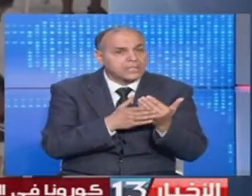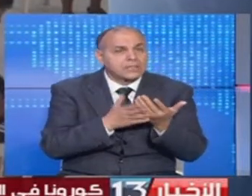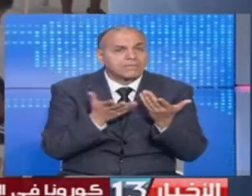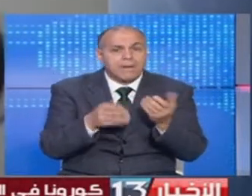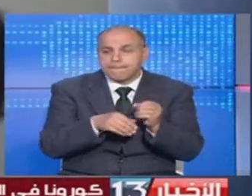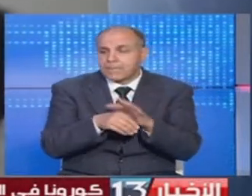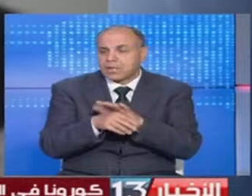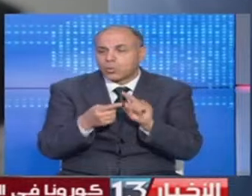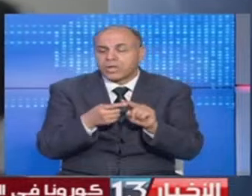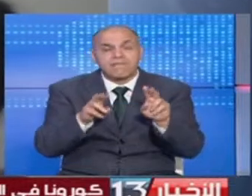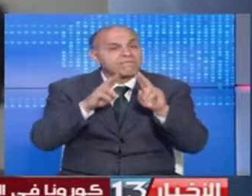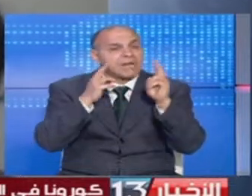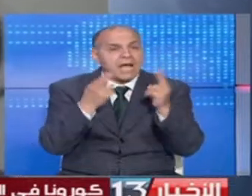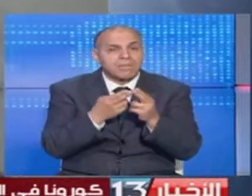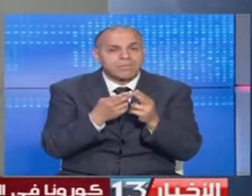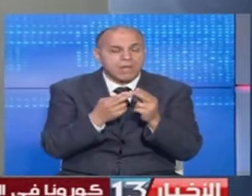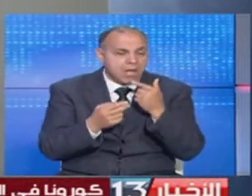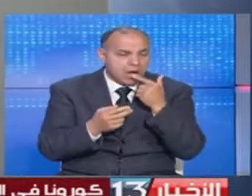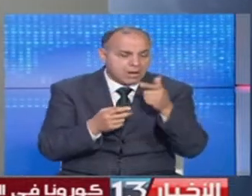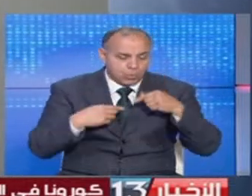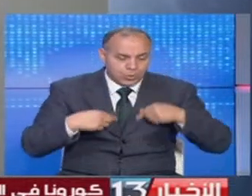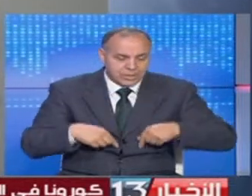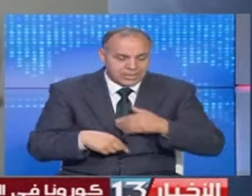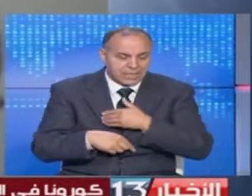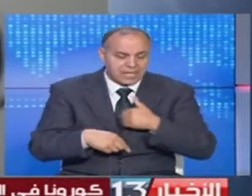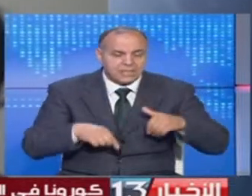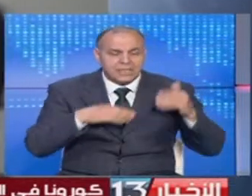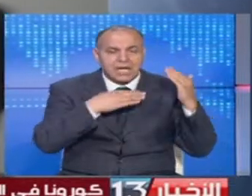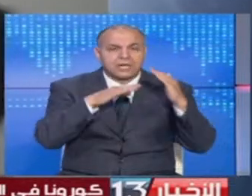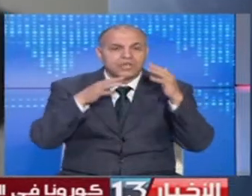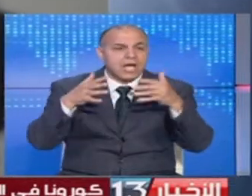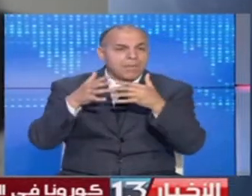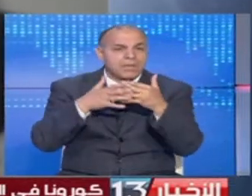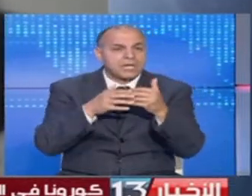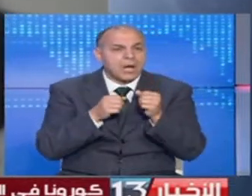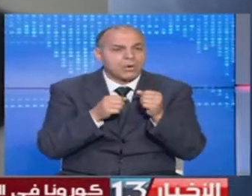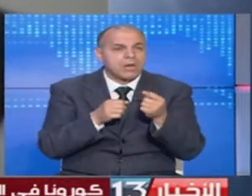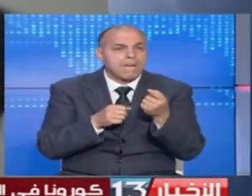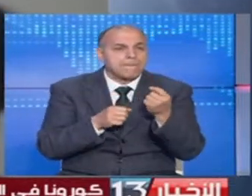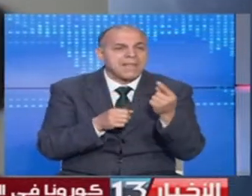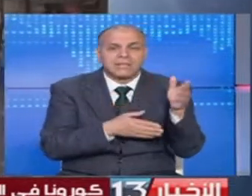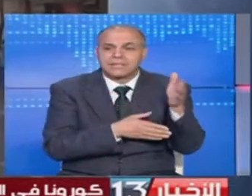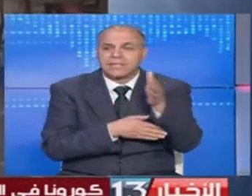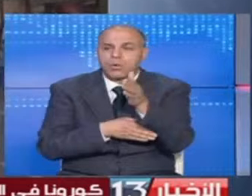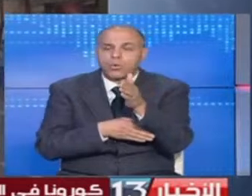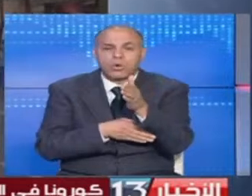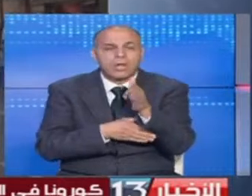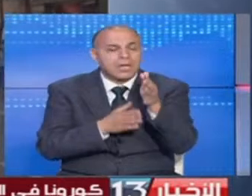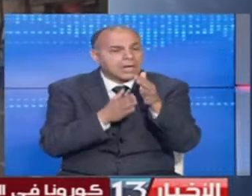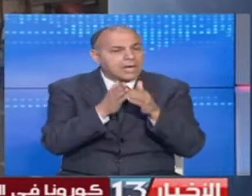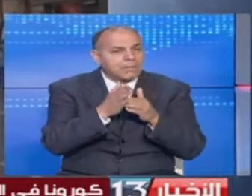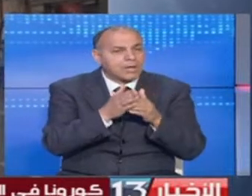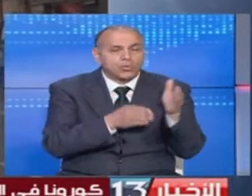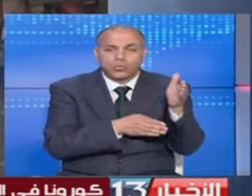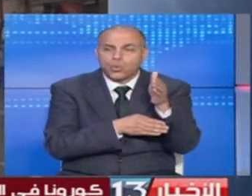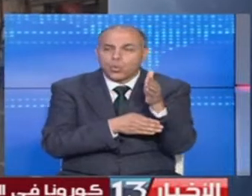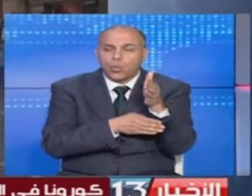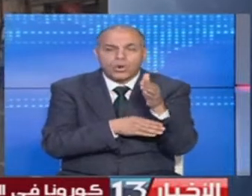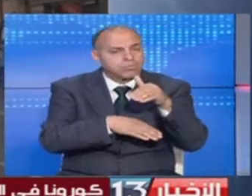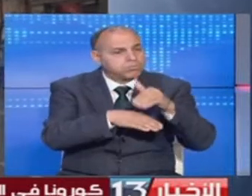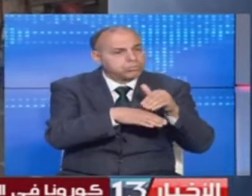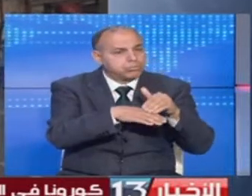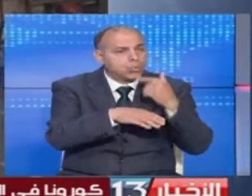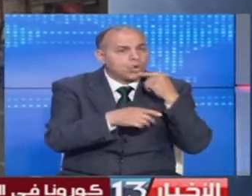الوبائيه في العالم اضافت وزاره الخارجيه الامريكيه حوالي مائه دوله الى قائمه الدول التي ينصح